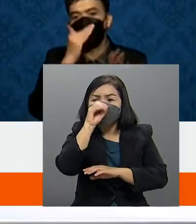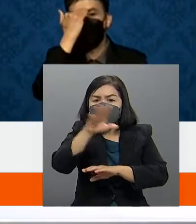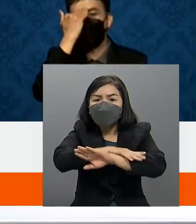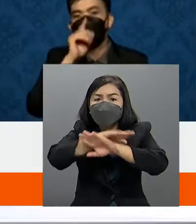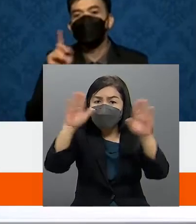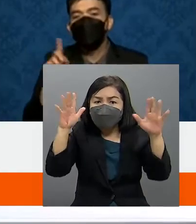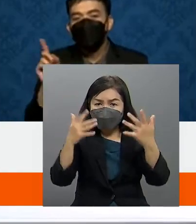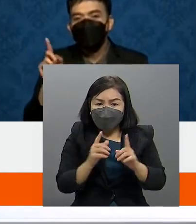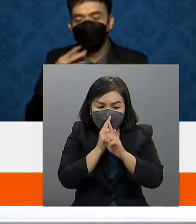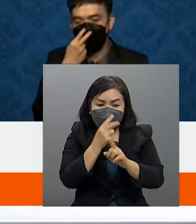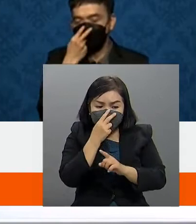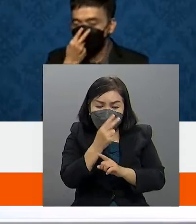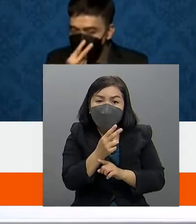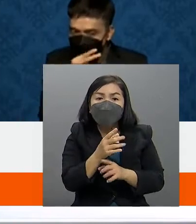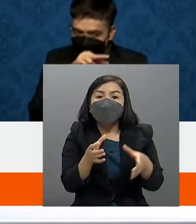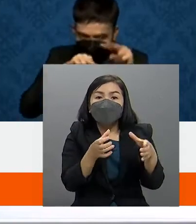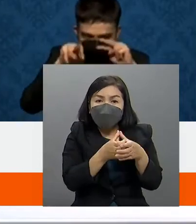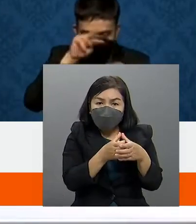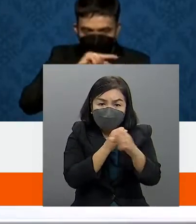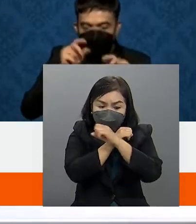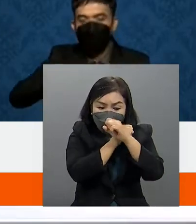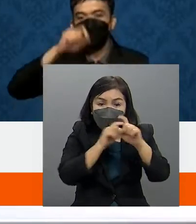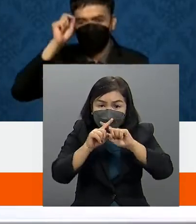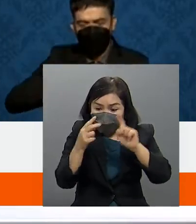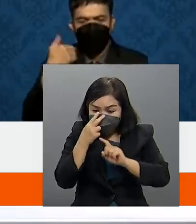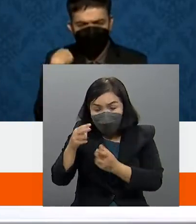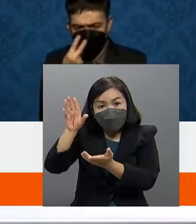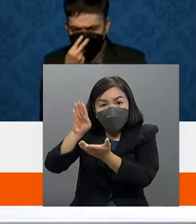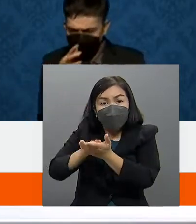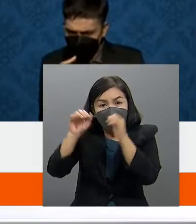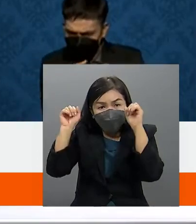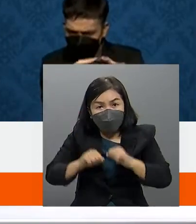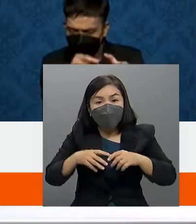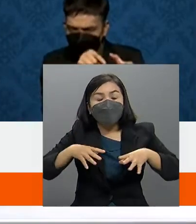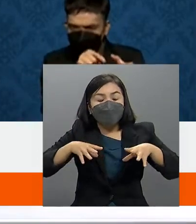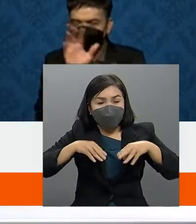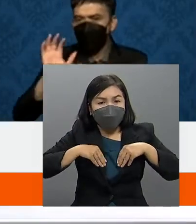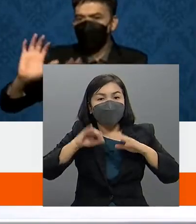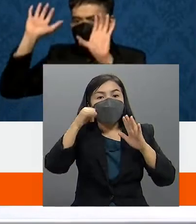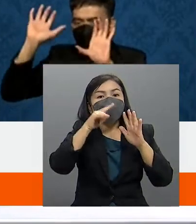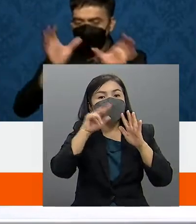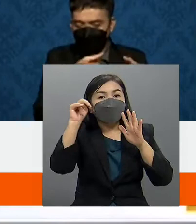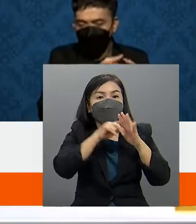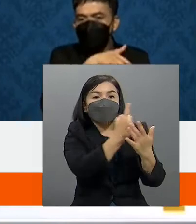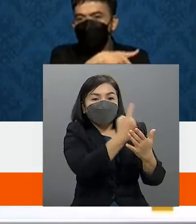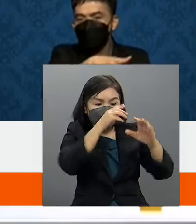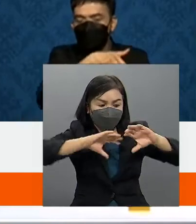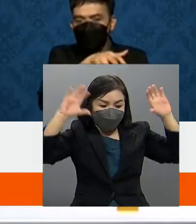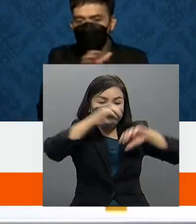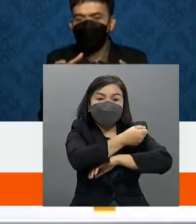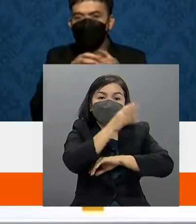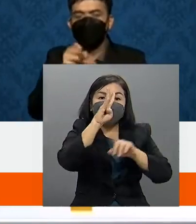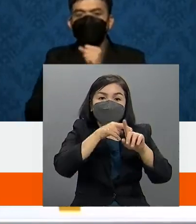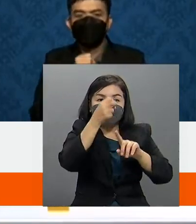การขับเคลื่อนและทราบว่ามีการบันทึกข้อตกลงระหว่างกลุ่มจนะรักถิ่นกับผู้แทนรัฐบาลในวันที่14ธันวาค